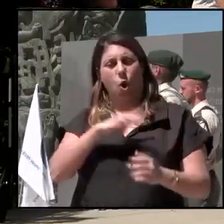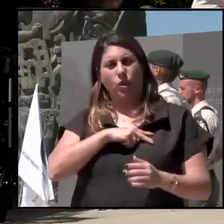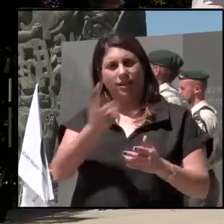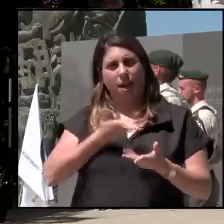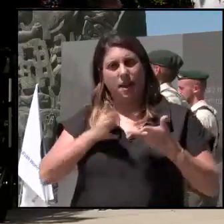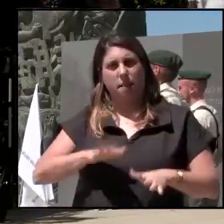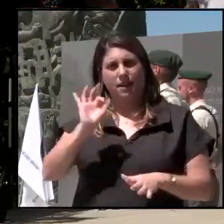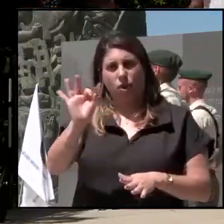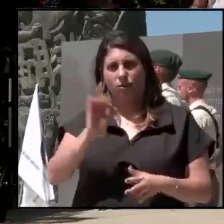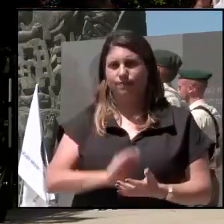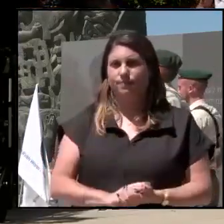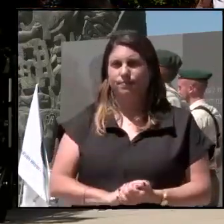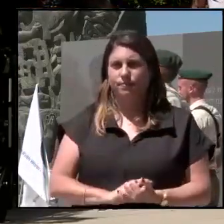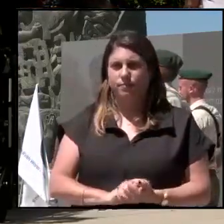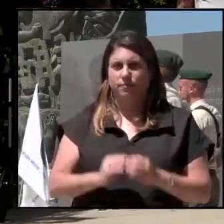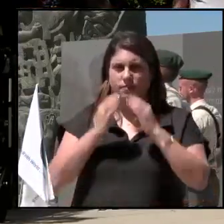יעקב שיבי.